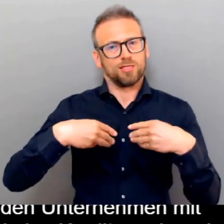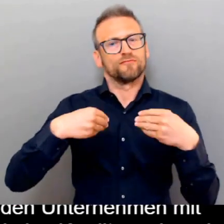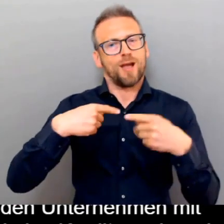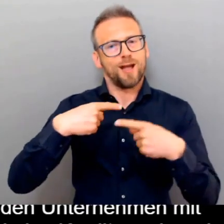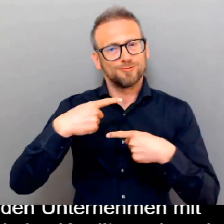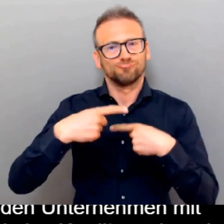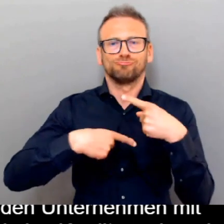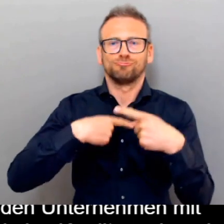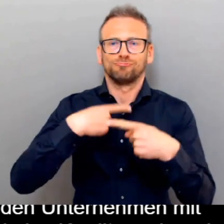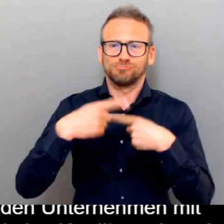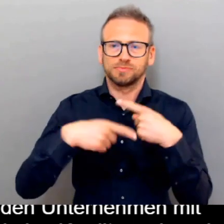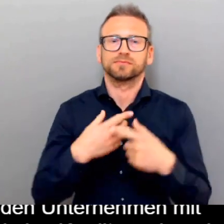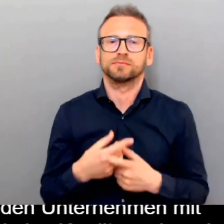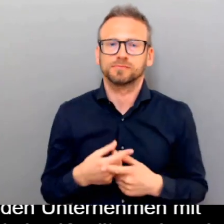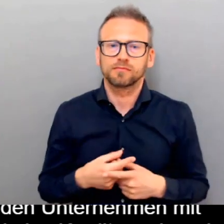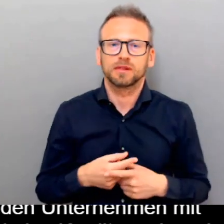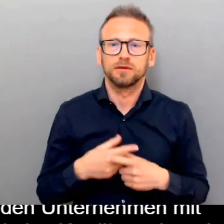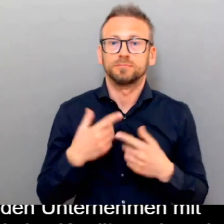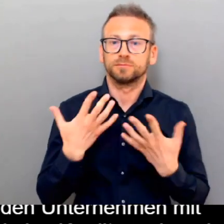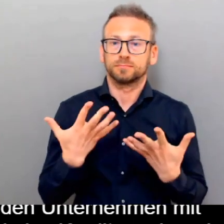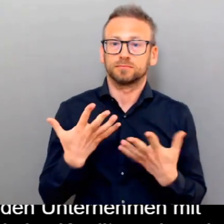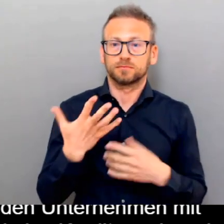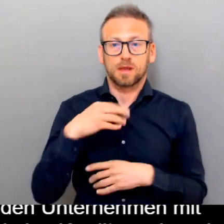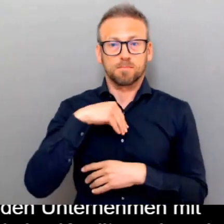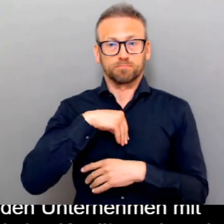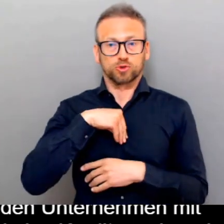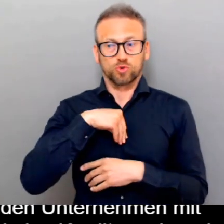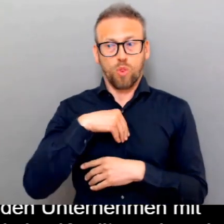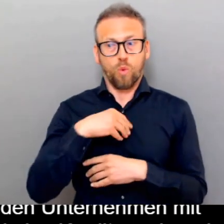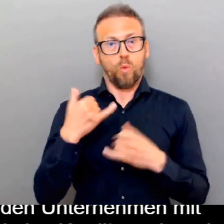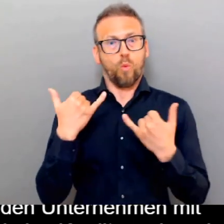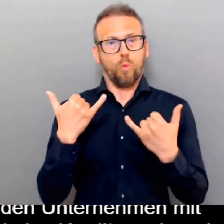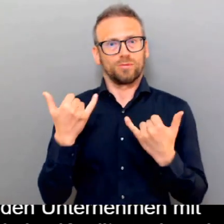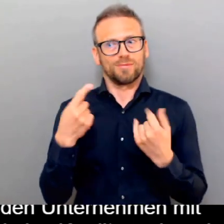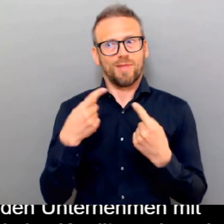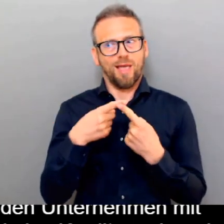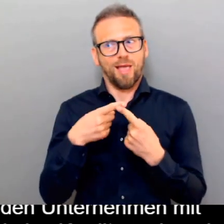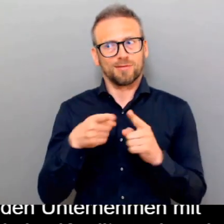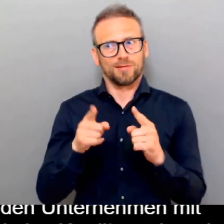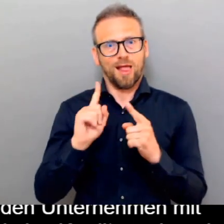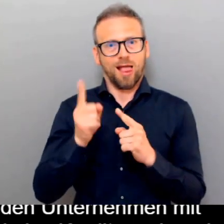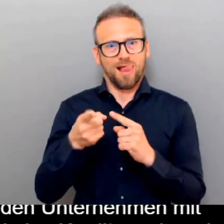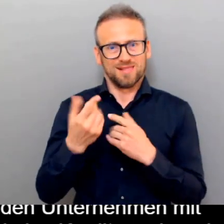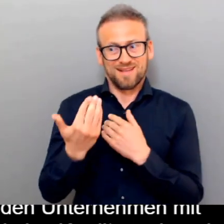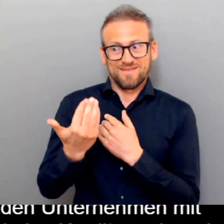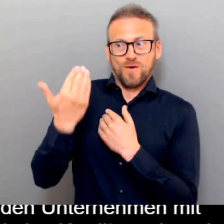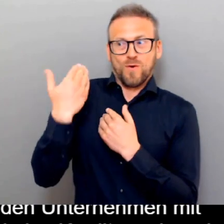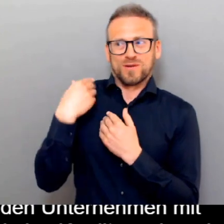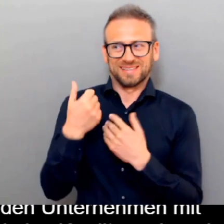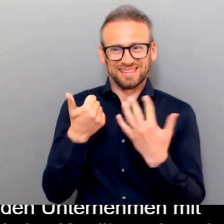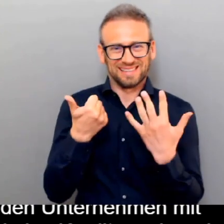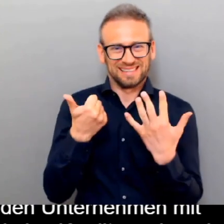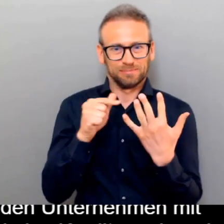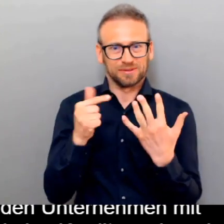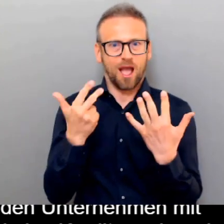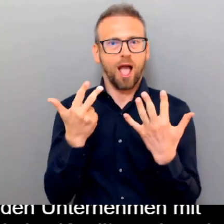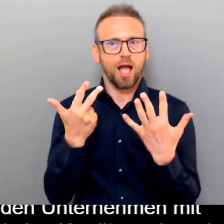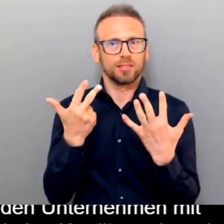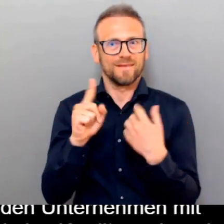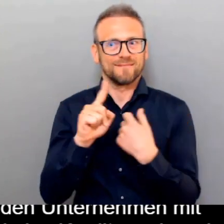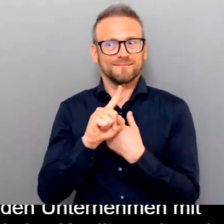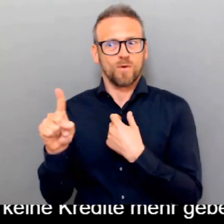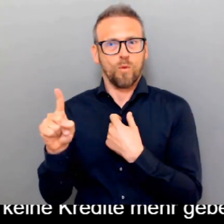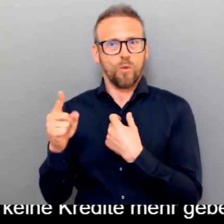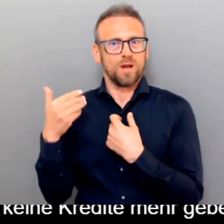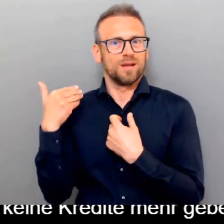Politik zu befördern. Den Menschen jetzt mehr Mut wie Angst zu machen und zu sagen, jawohl, wir haben das im